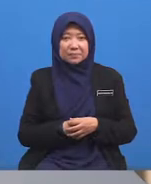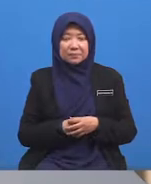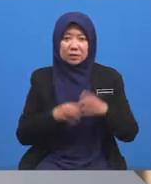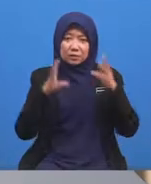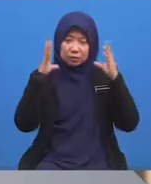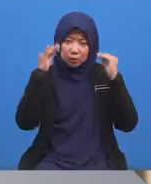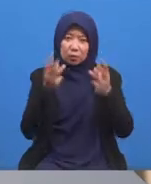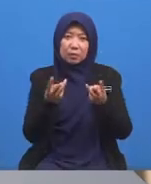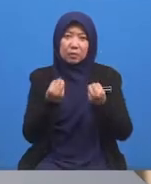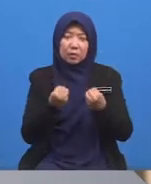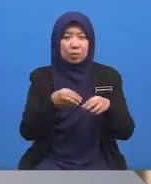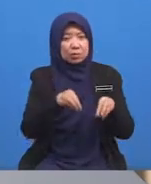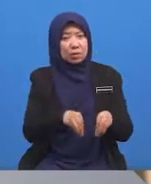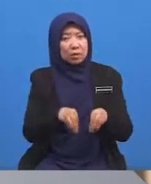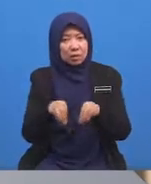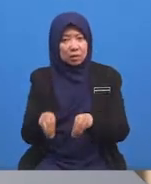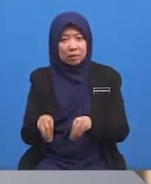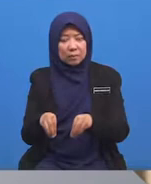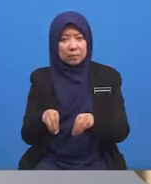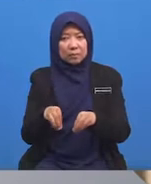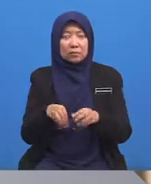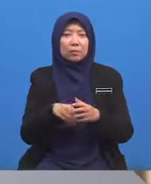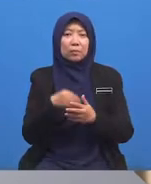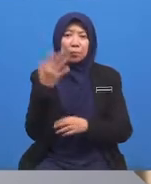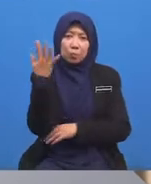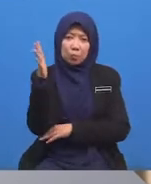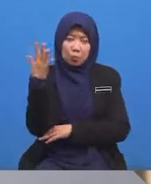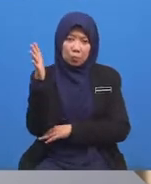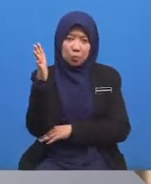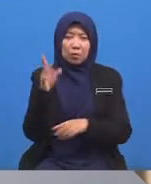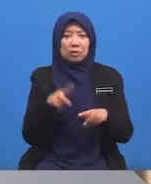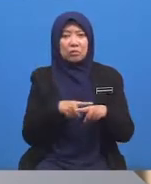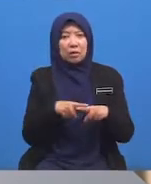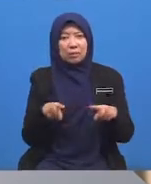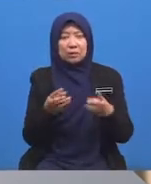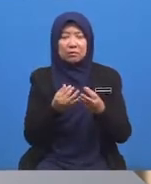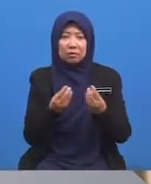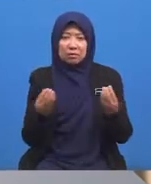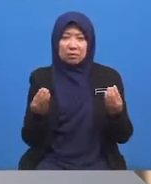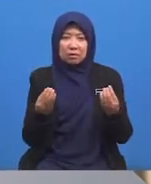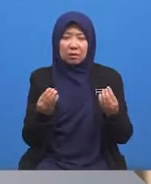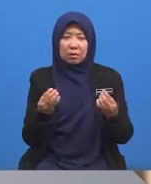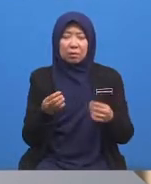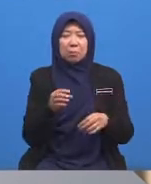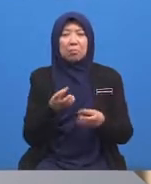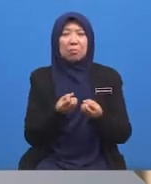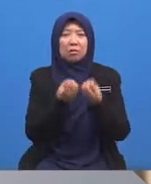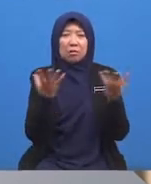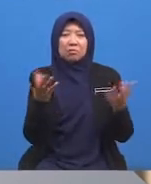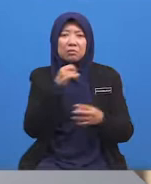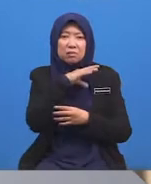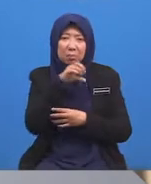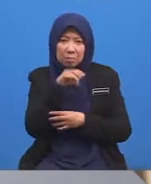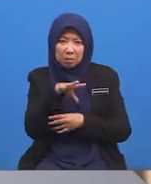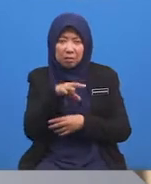Cikgu mahu menanam benih pokok. Tapi tanah ini terlalu banyak sampah.